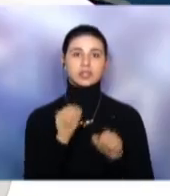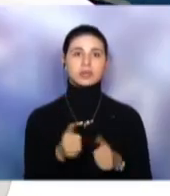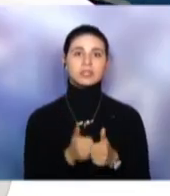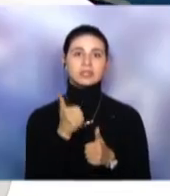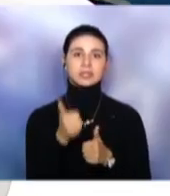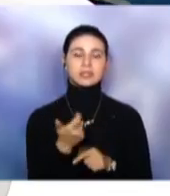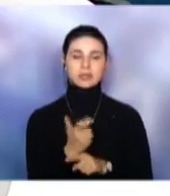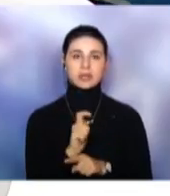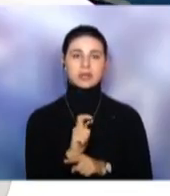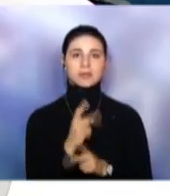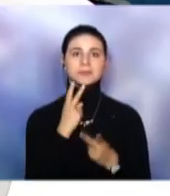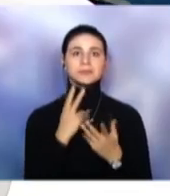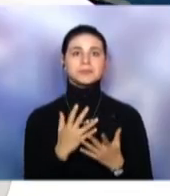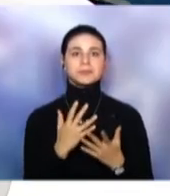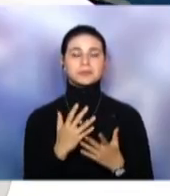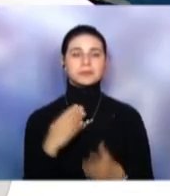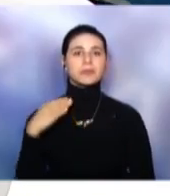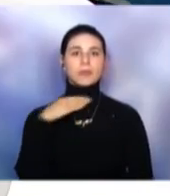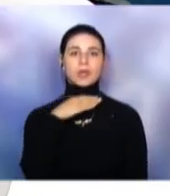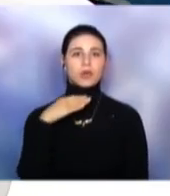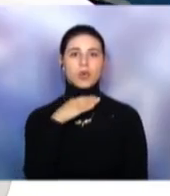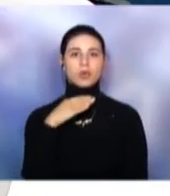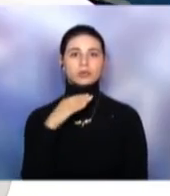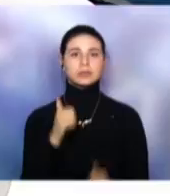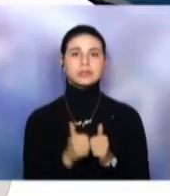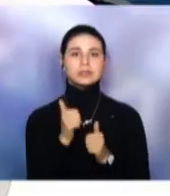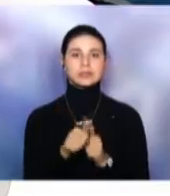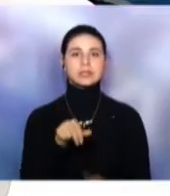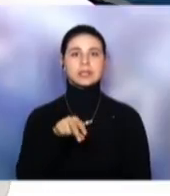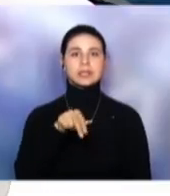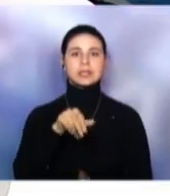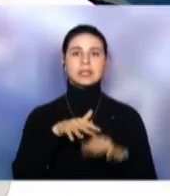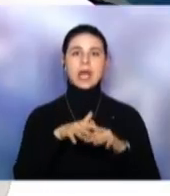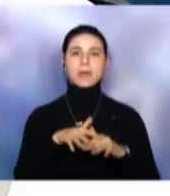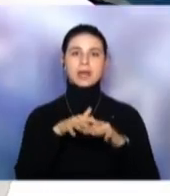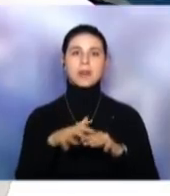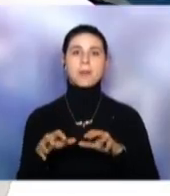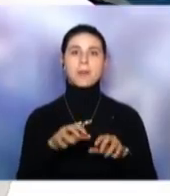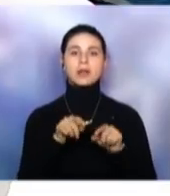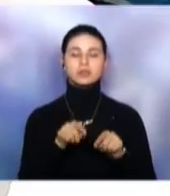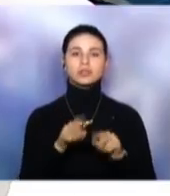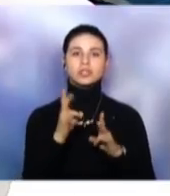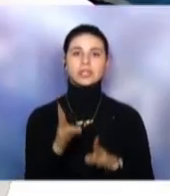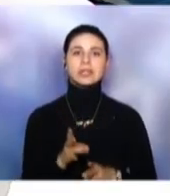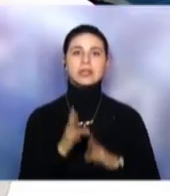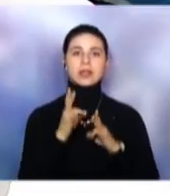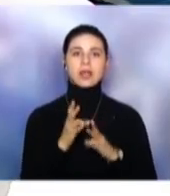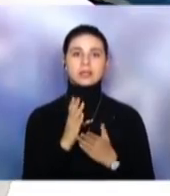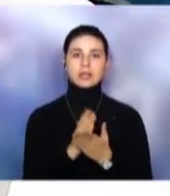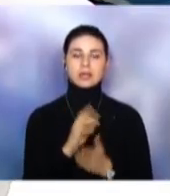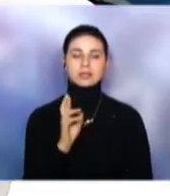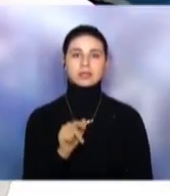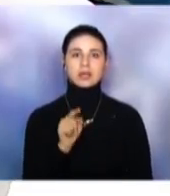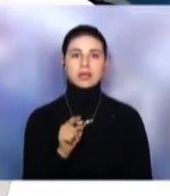სხვათაშორის ძალიან ეფექტურია ხორცის წინასწარ დამარინადება მაწონში, მას ნაზ ფაქტურას აძლევს და